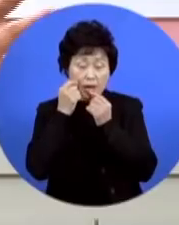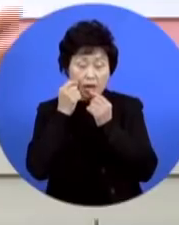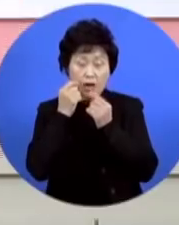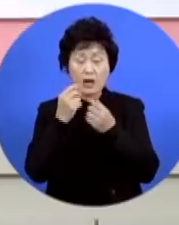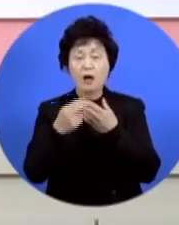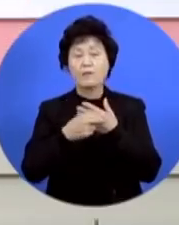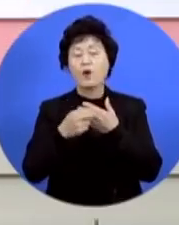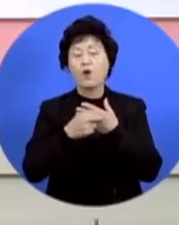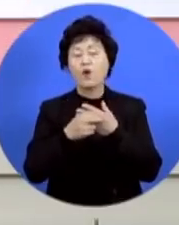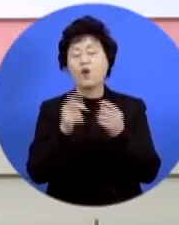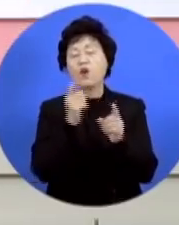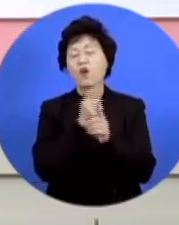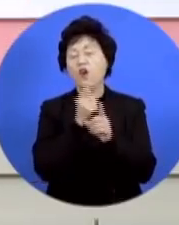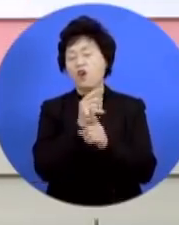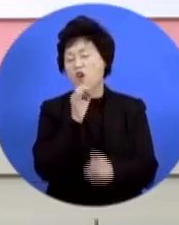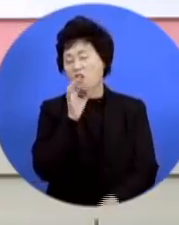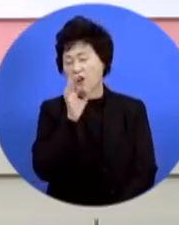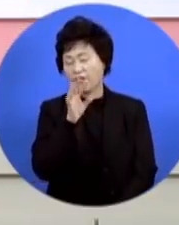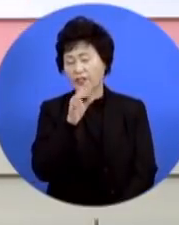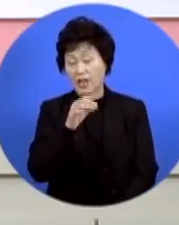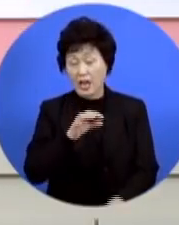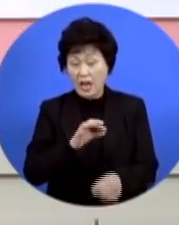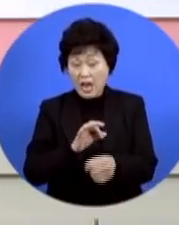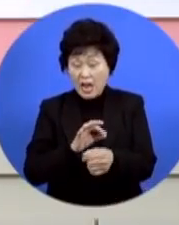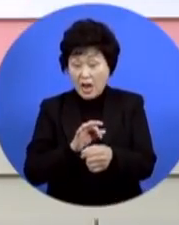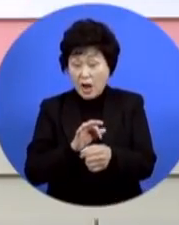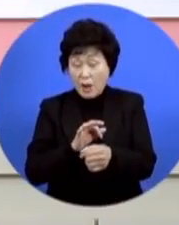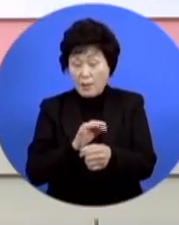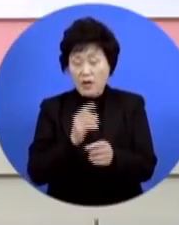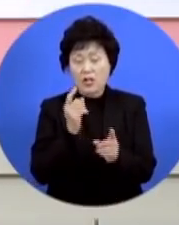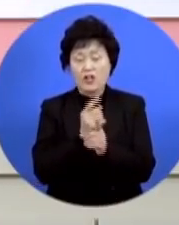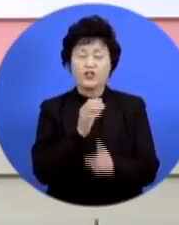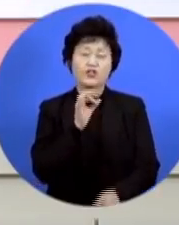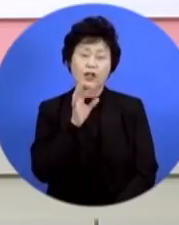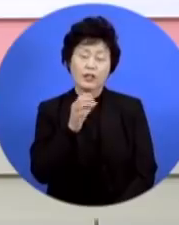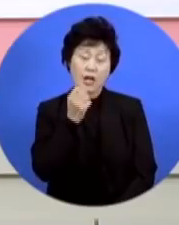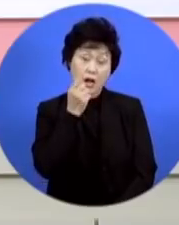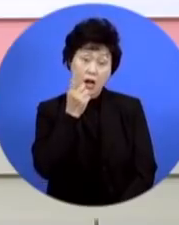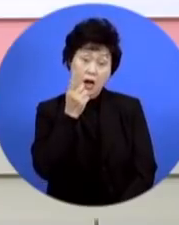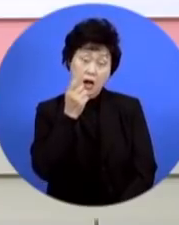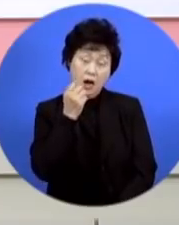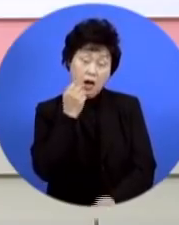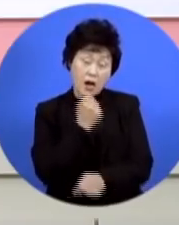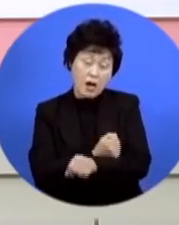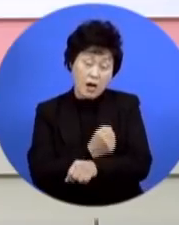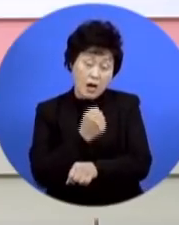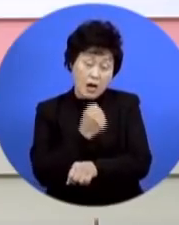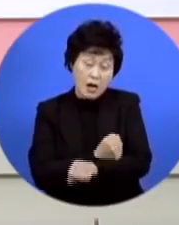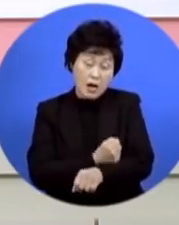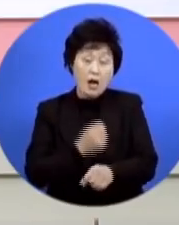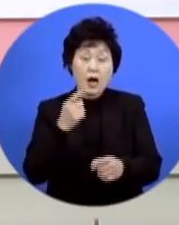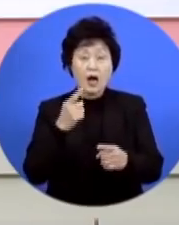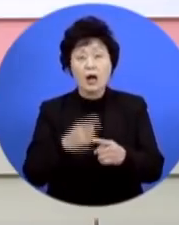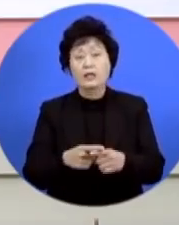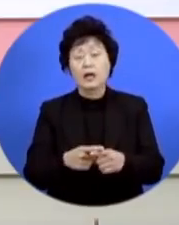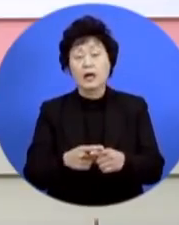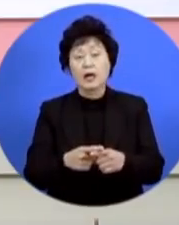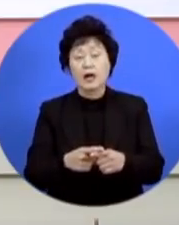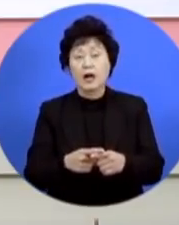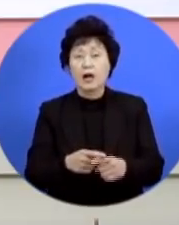치료를 못하고 한방하는 분도 치료를 못하고 그래서 한 달을 고생을 하다가 진짜 신의에